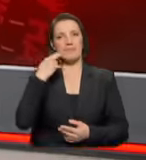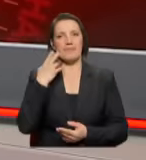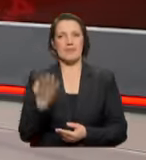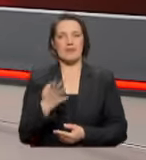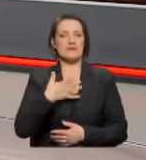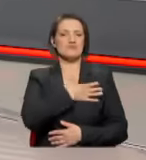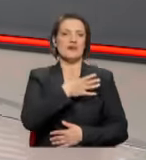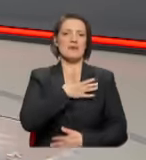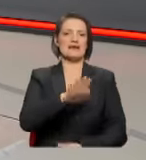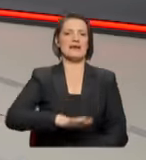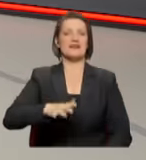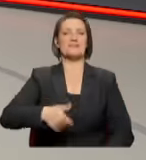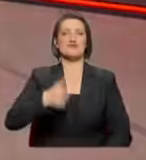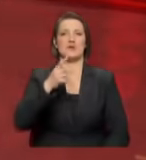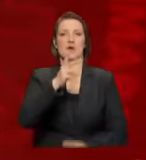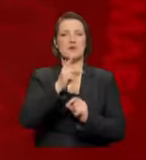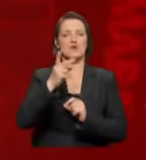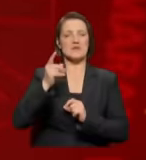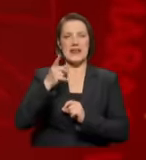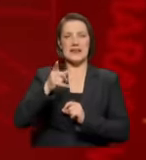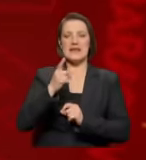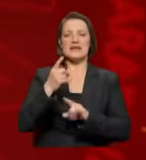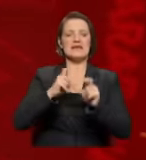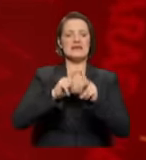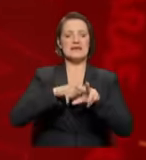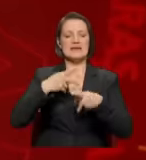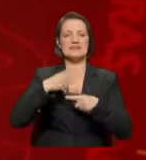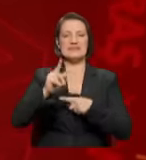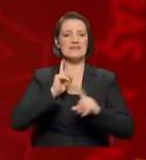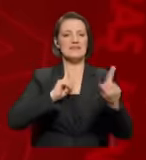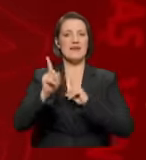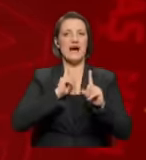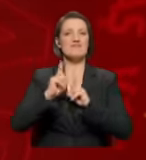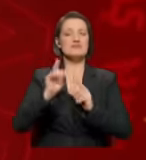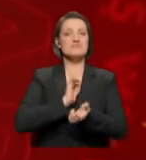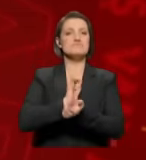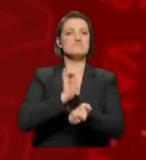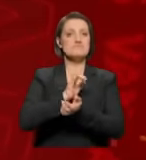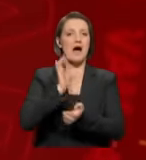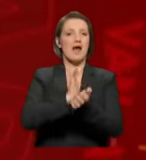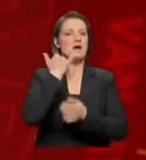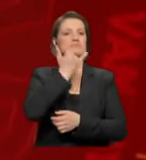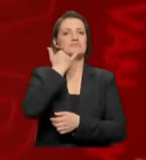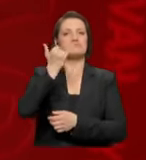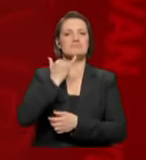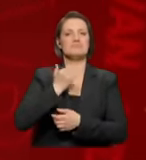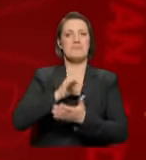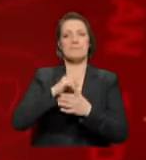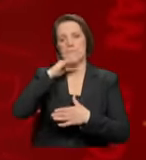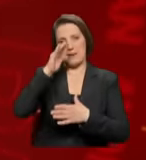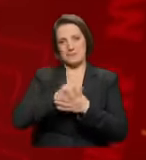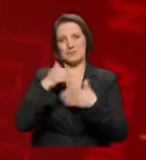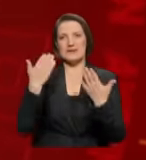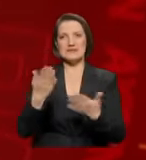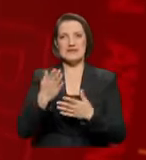Efendim, CHP Genel Başkanı Özgür Özel, Gezi davası yükümlülerin ailelerini aradı, bayramlaştı. Ceza verilenlerden biri